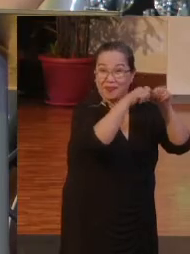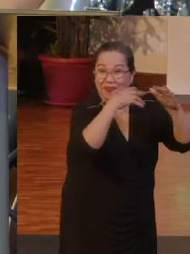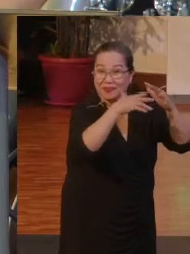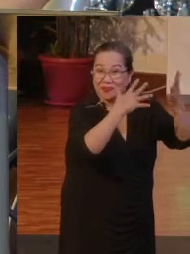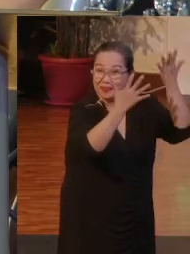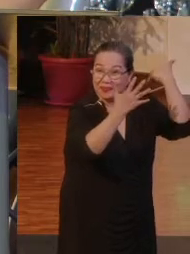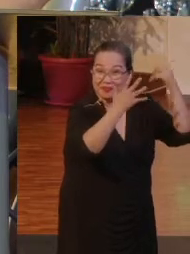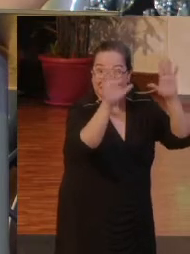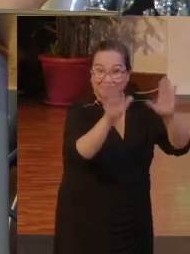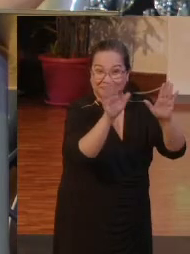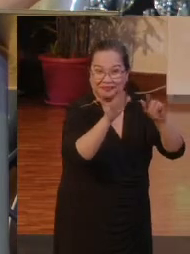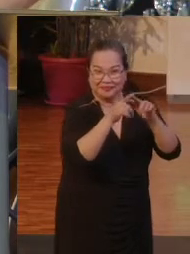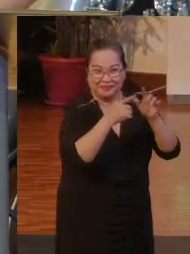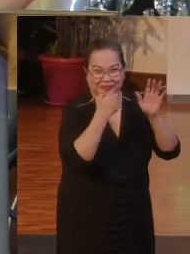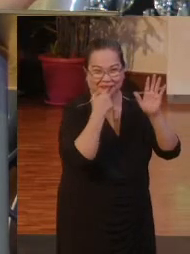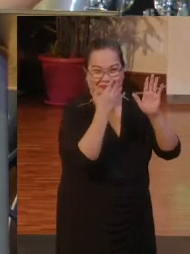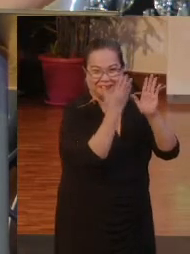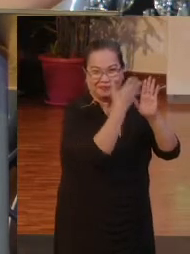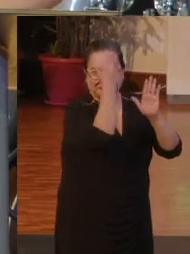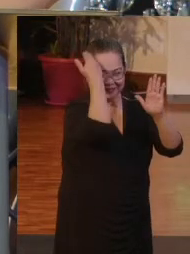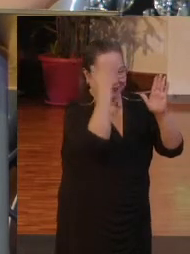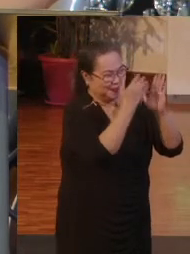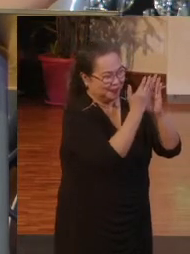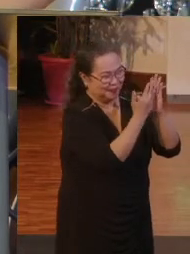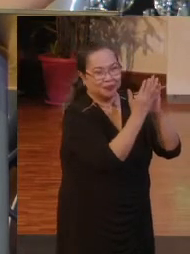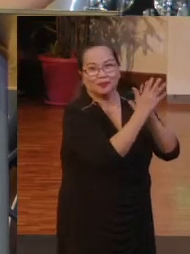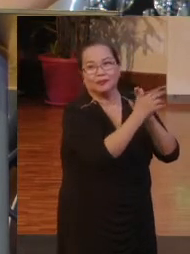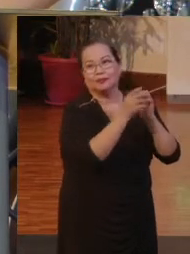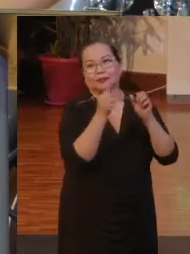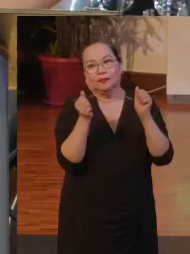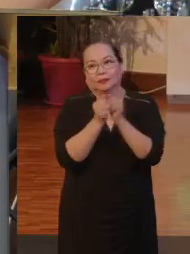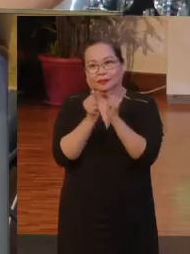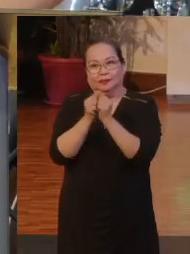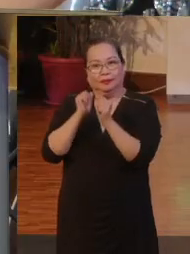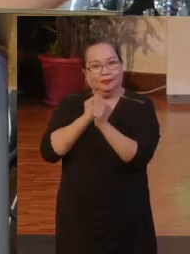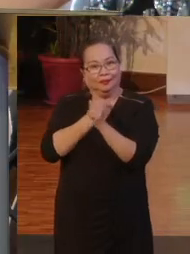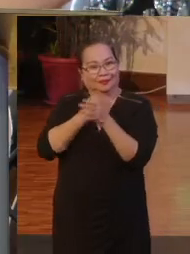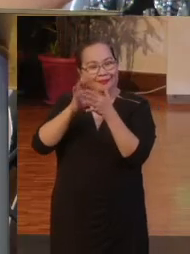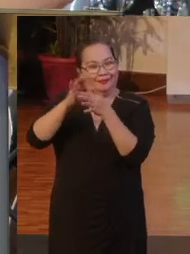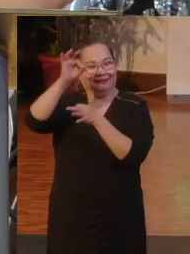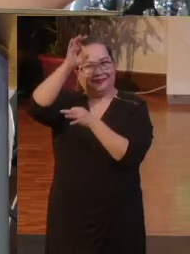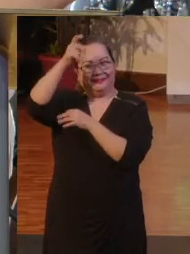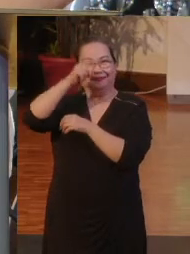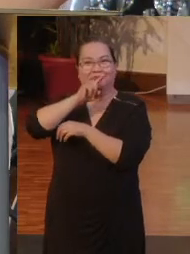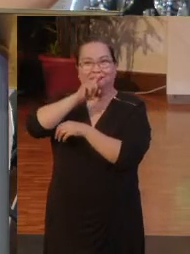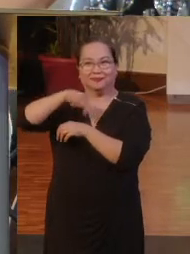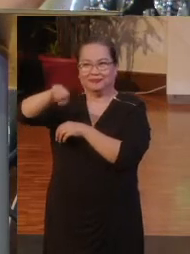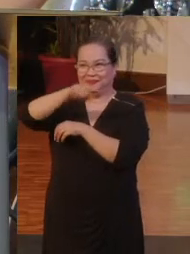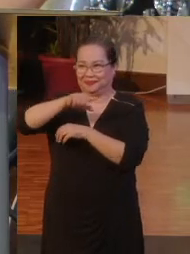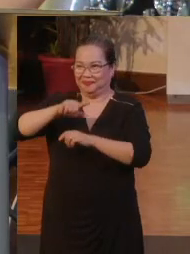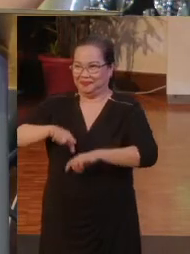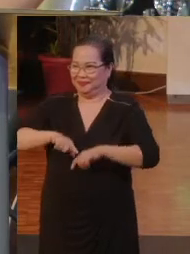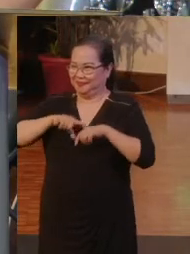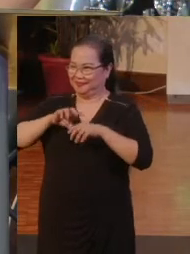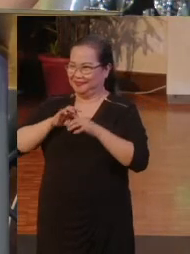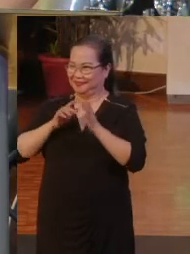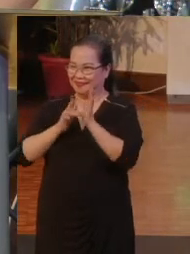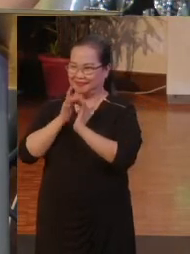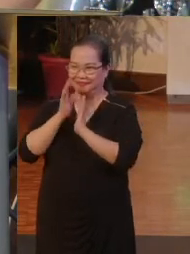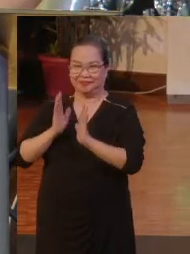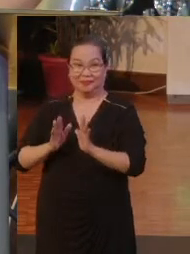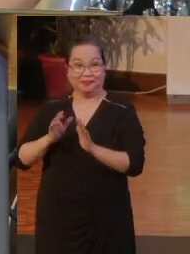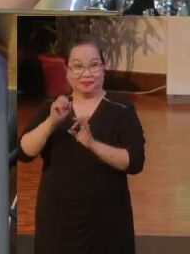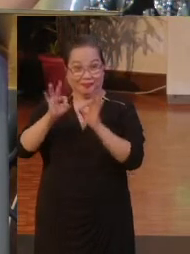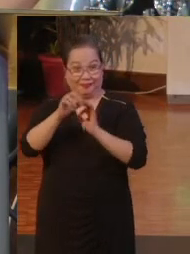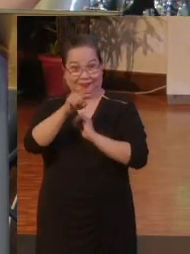Gayun din, di ba mga kapatid, katuwang din natin ang kanyang Espiritu Santo sa ating buhay Kristiyano na